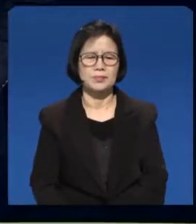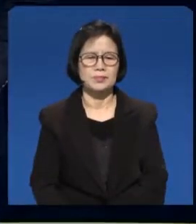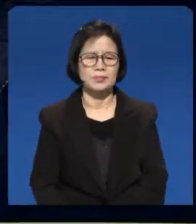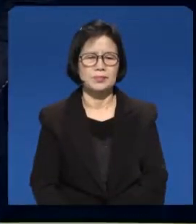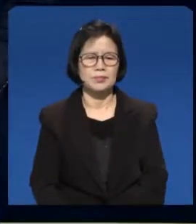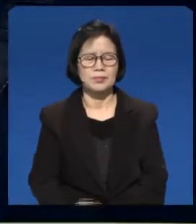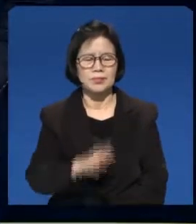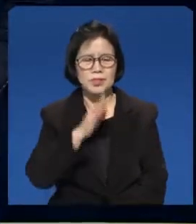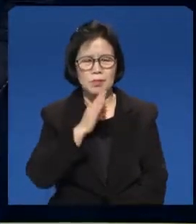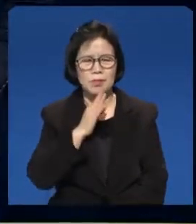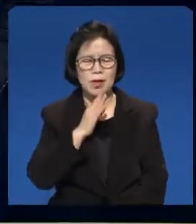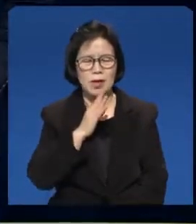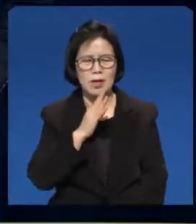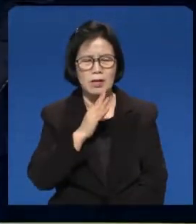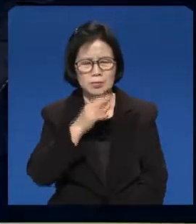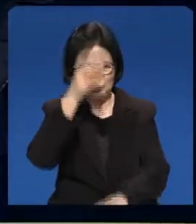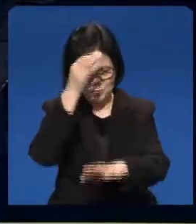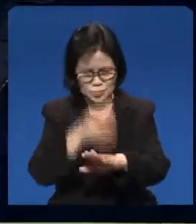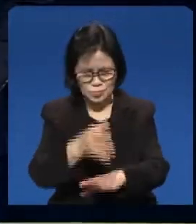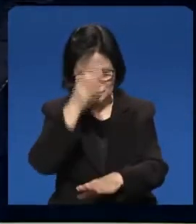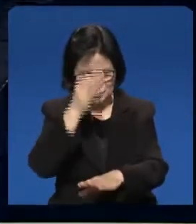정말 면목이 없습니다.